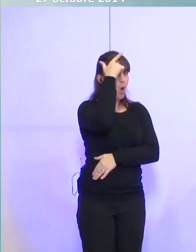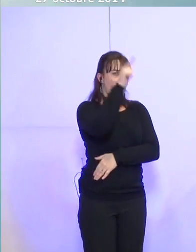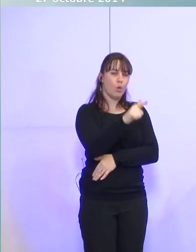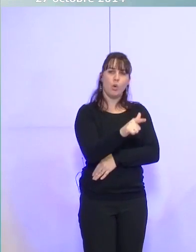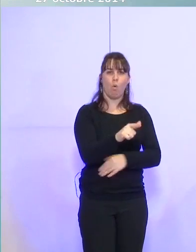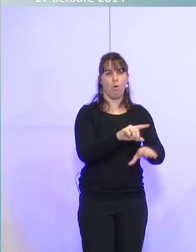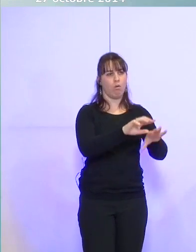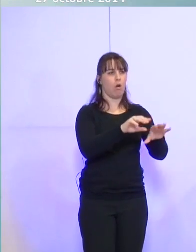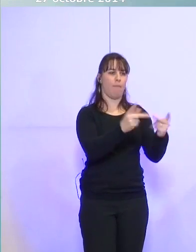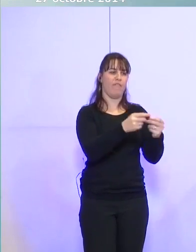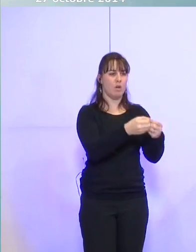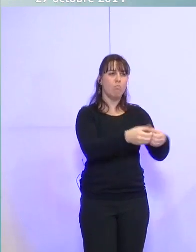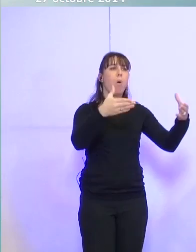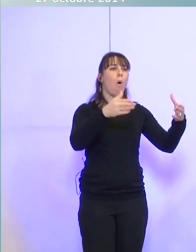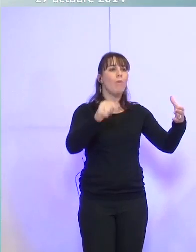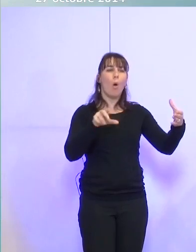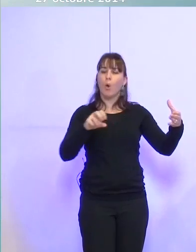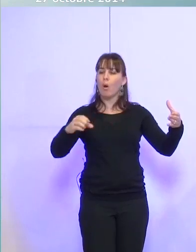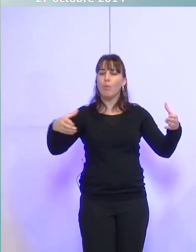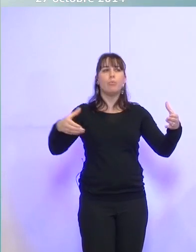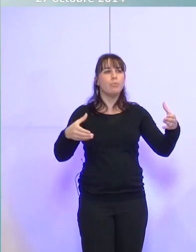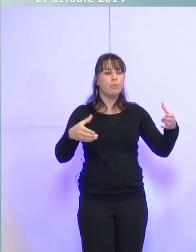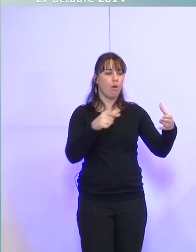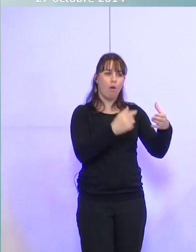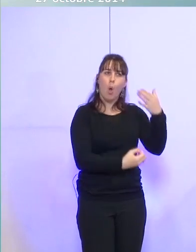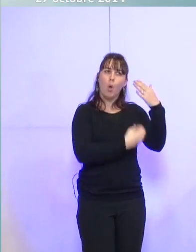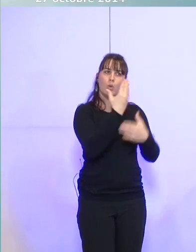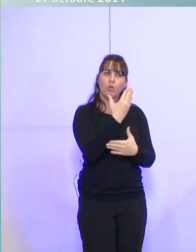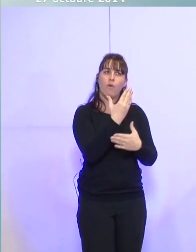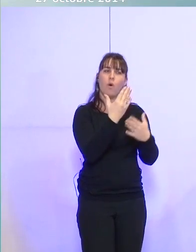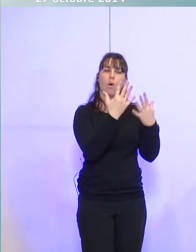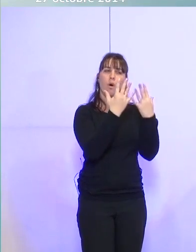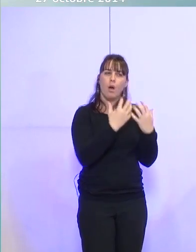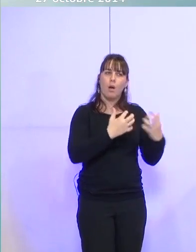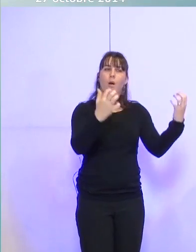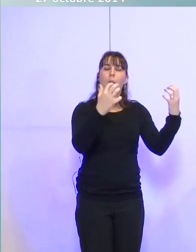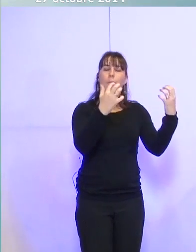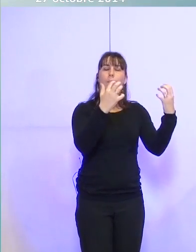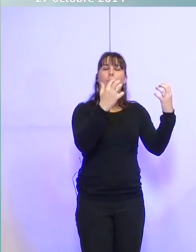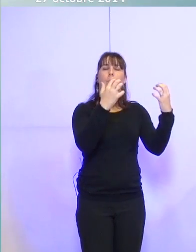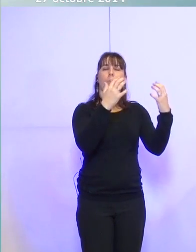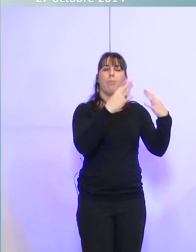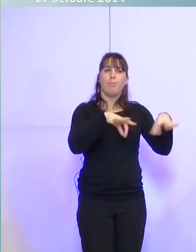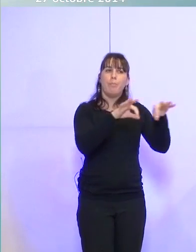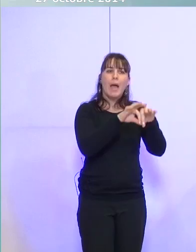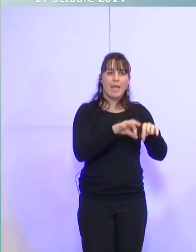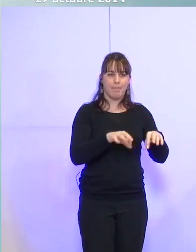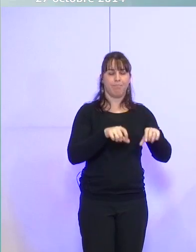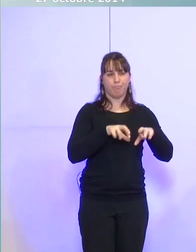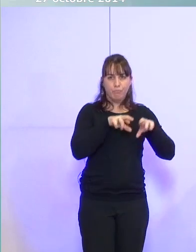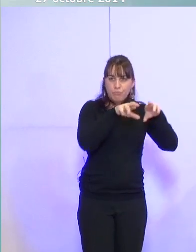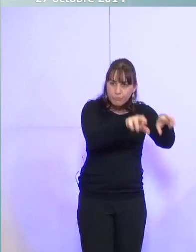plus importante. Elle a développé tout récemment un nouveau palais des congrès sur le quai du Rhône, sur le quai Charles de Gaulle.